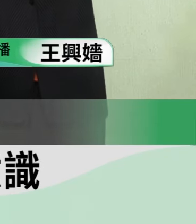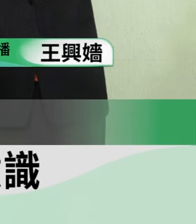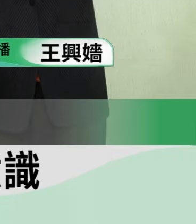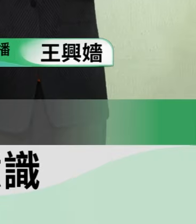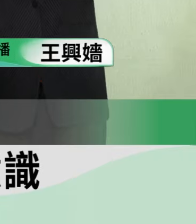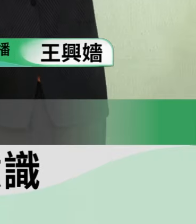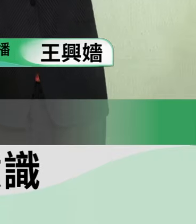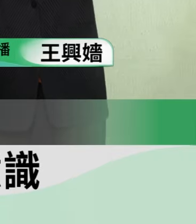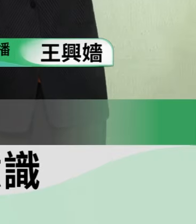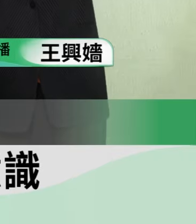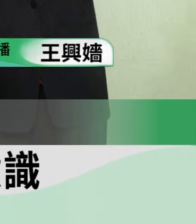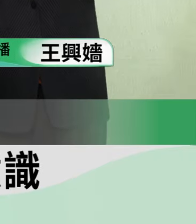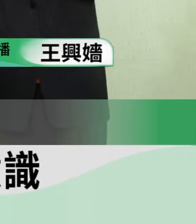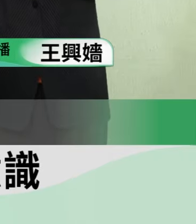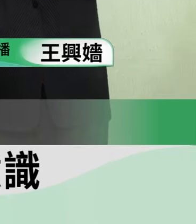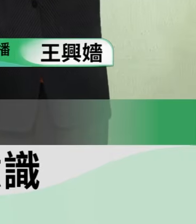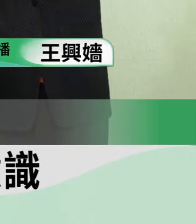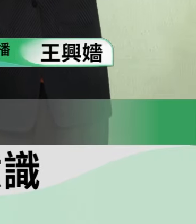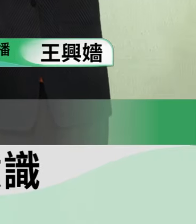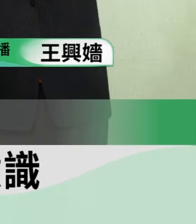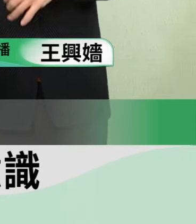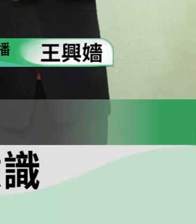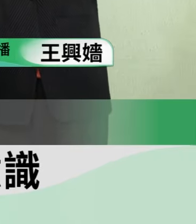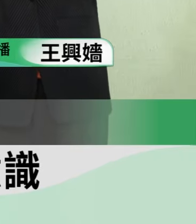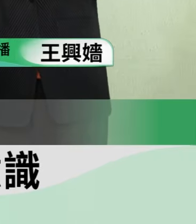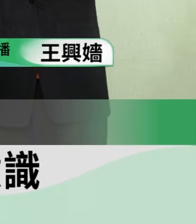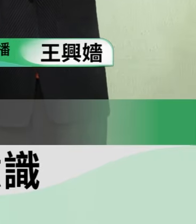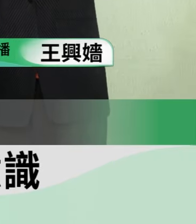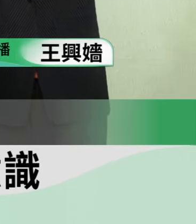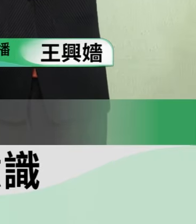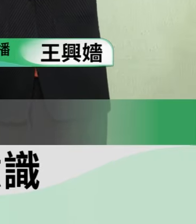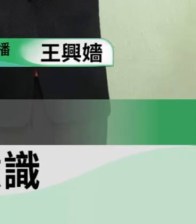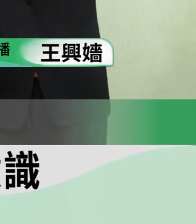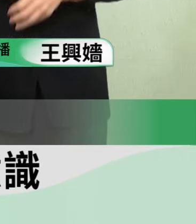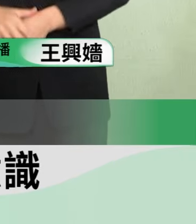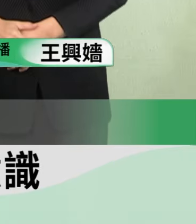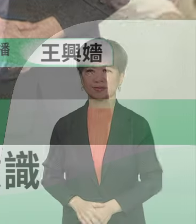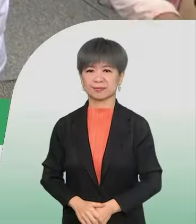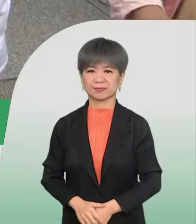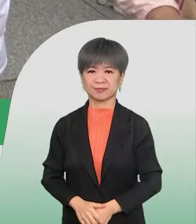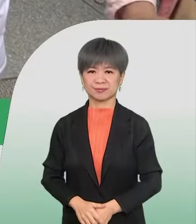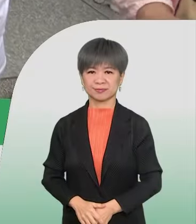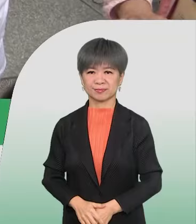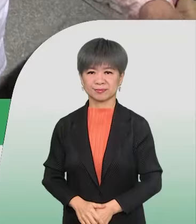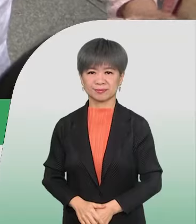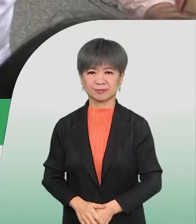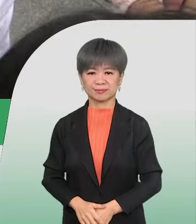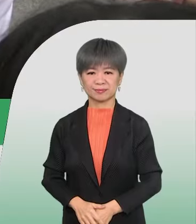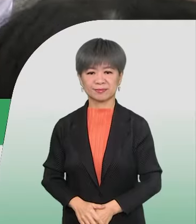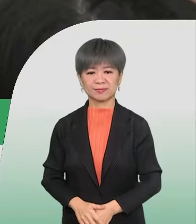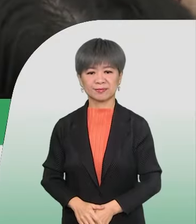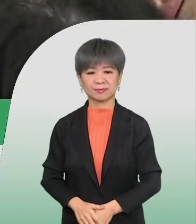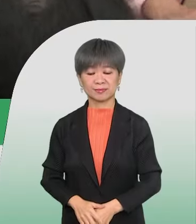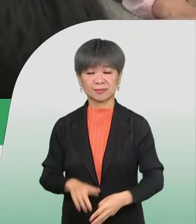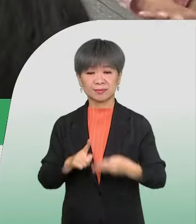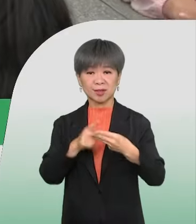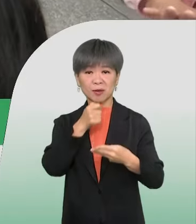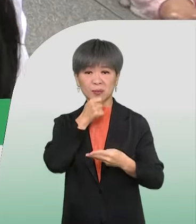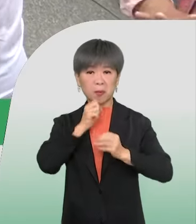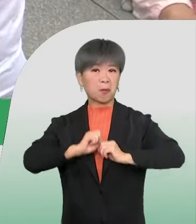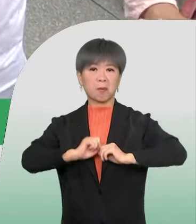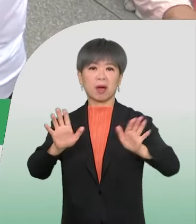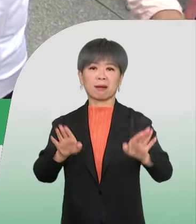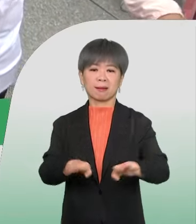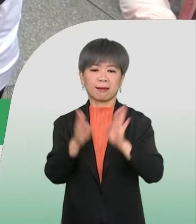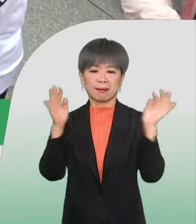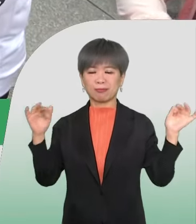会欣赏台湾客庄乡亲来从事客家文化。 主持人一先不好意思，大家就